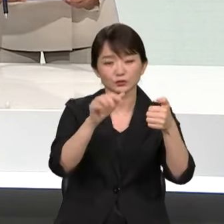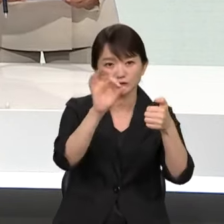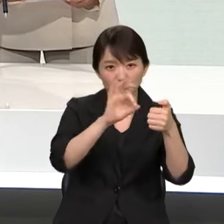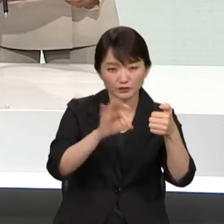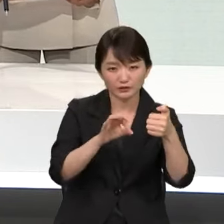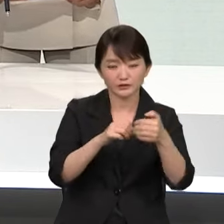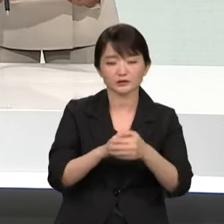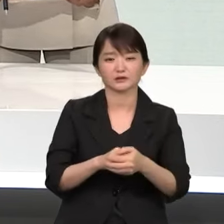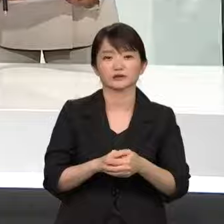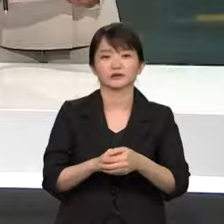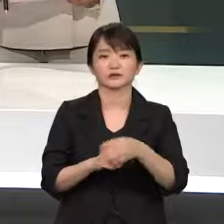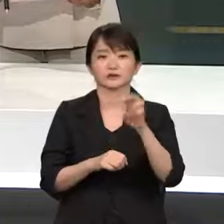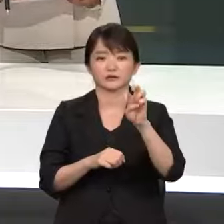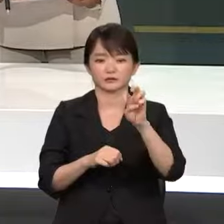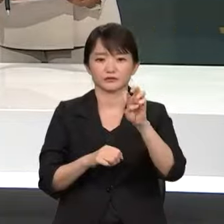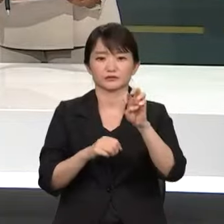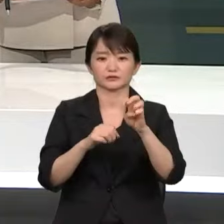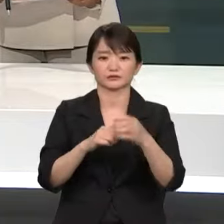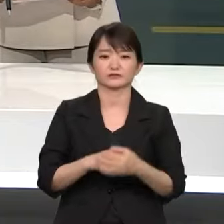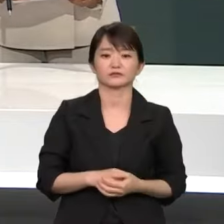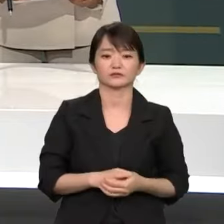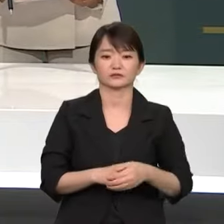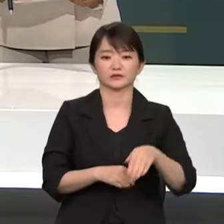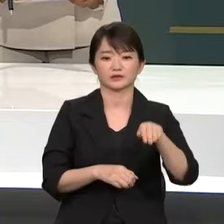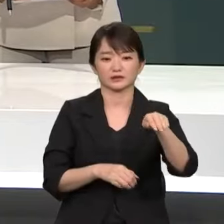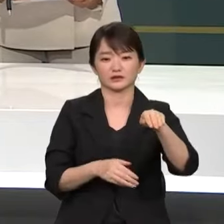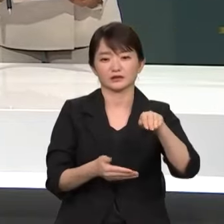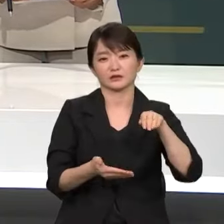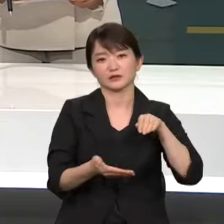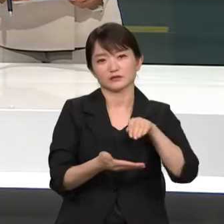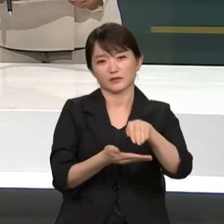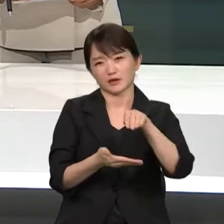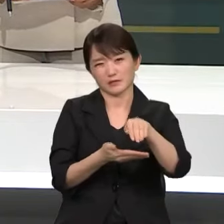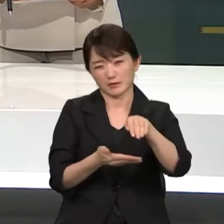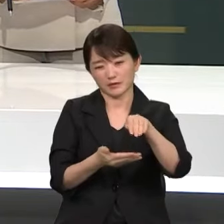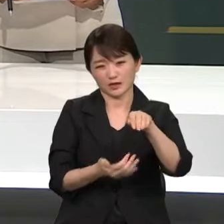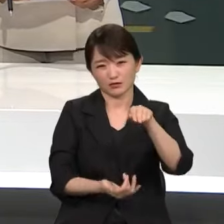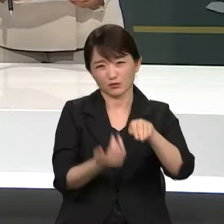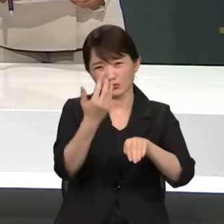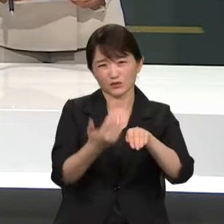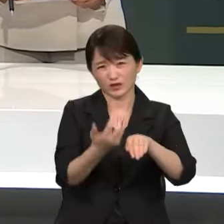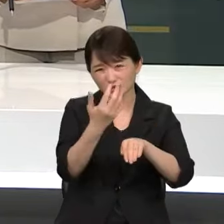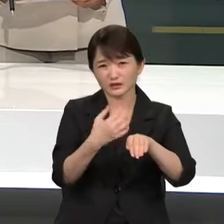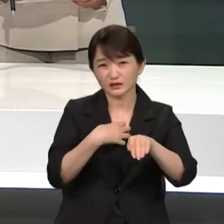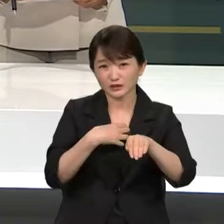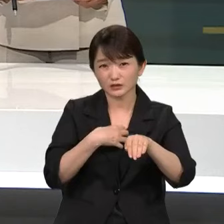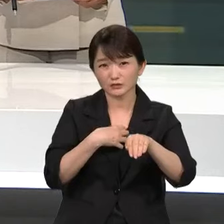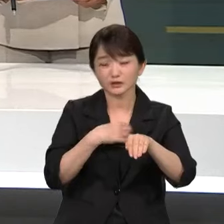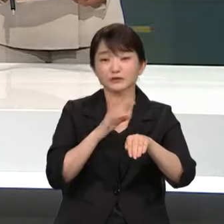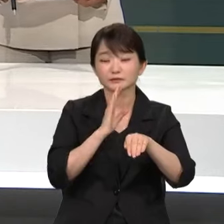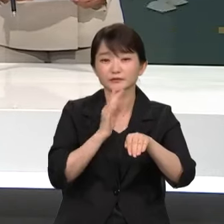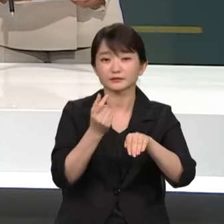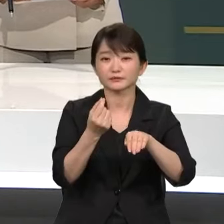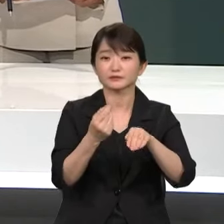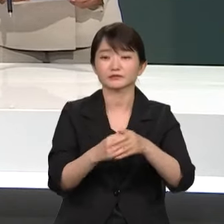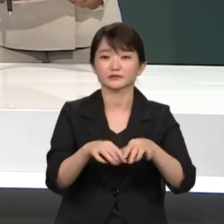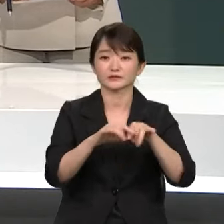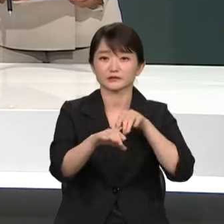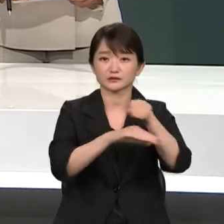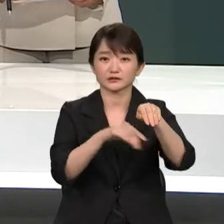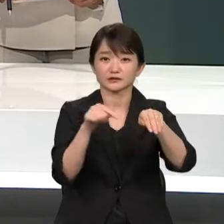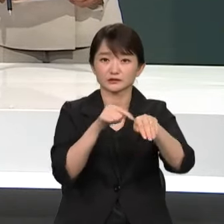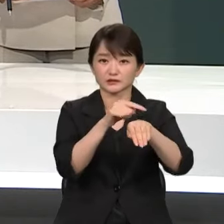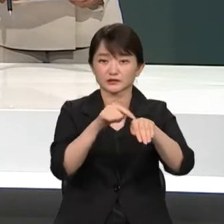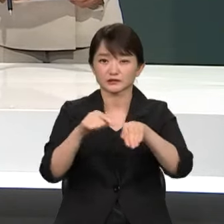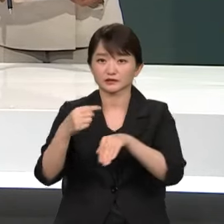걸렸습니다 차량 바닥을 자주 부딪히면 화재 위험이 높아진다는 건 사실에 가깝습니다 전기차는 내형